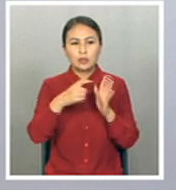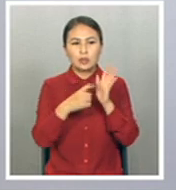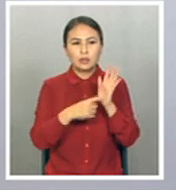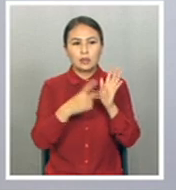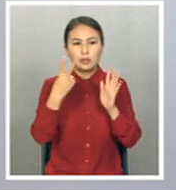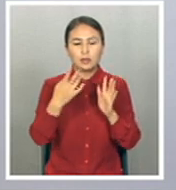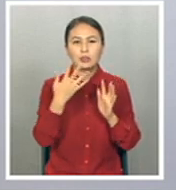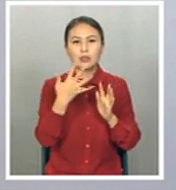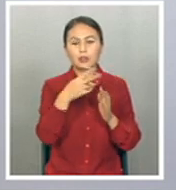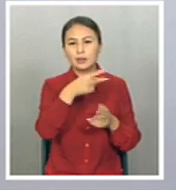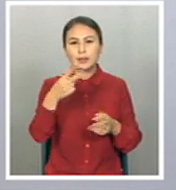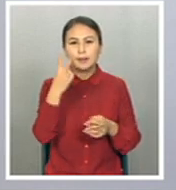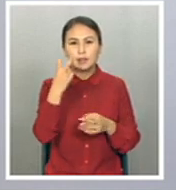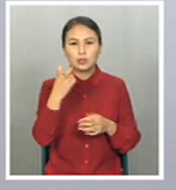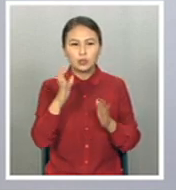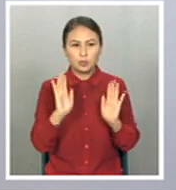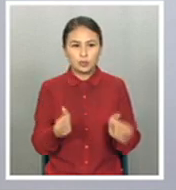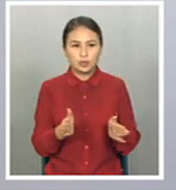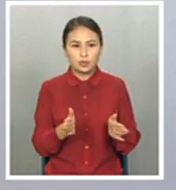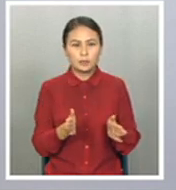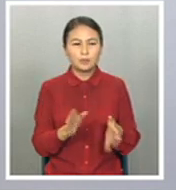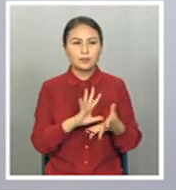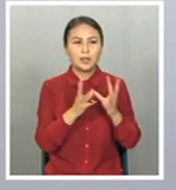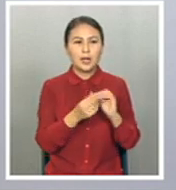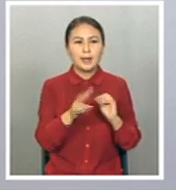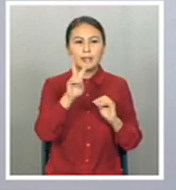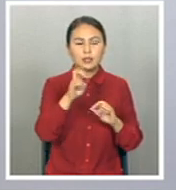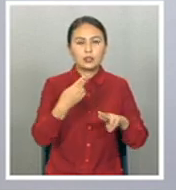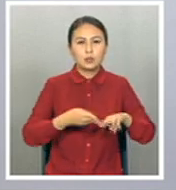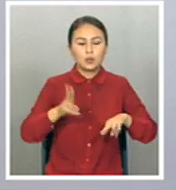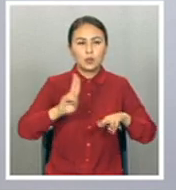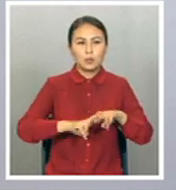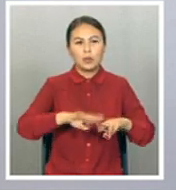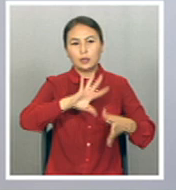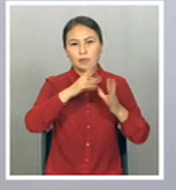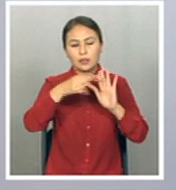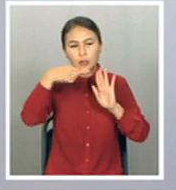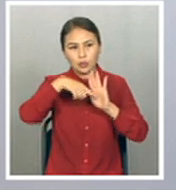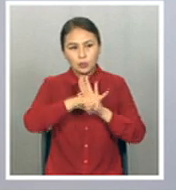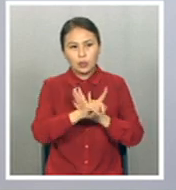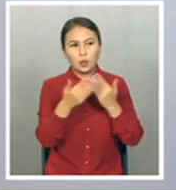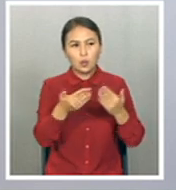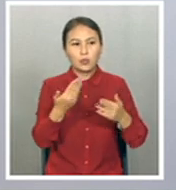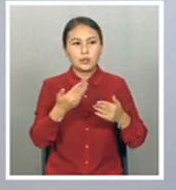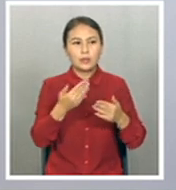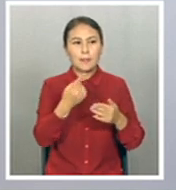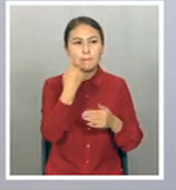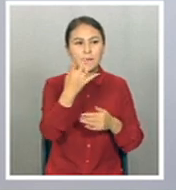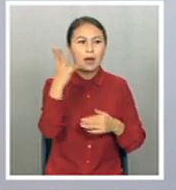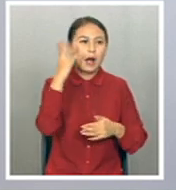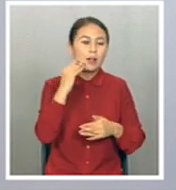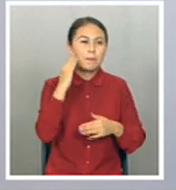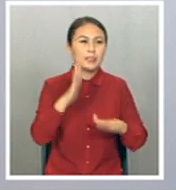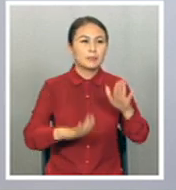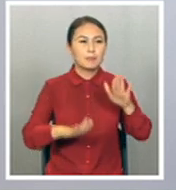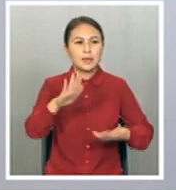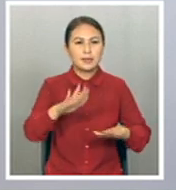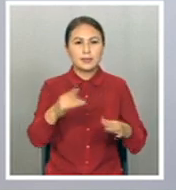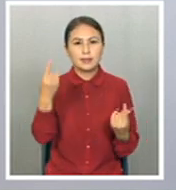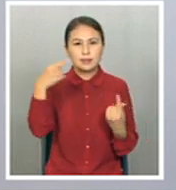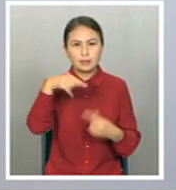200. Демек, x тең болады 200 деп тұрған теңдеуіміздің түбірі осы бір алманың массасына